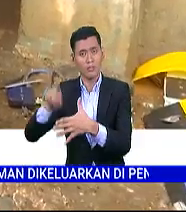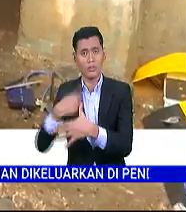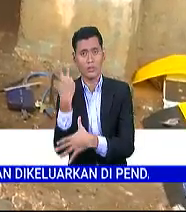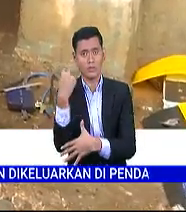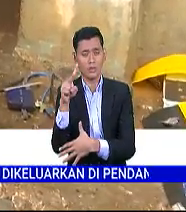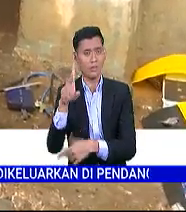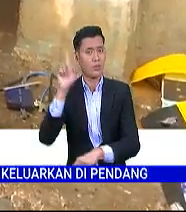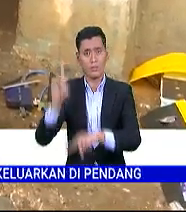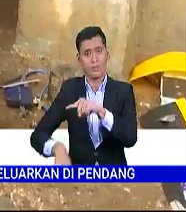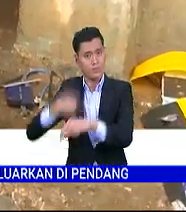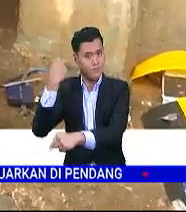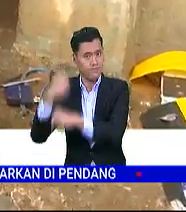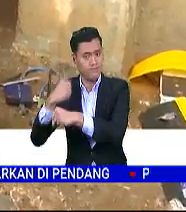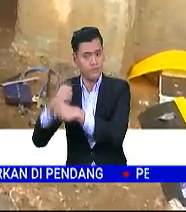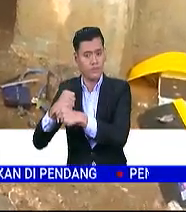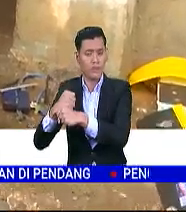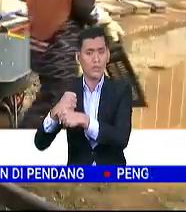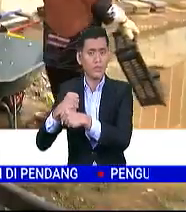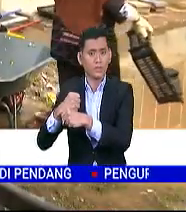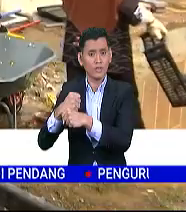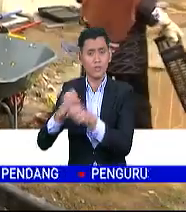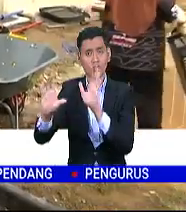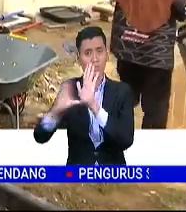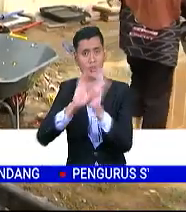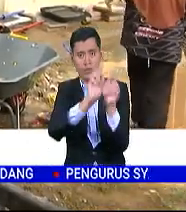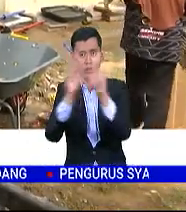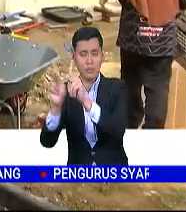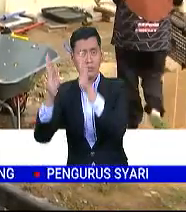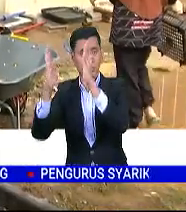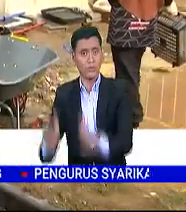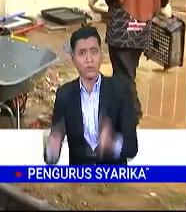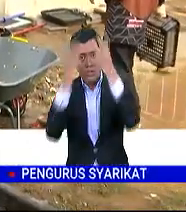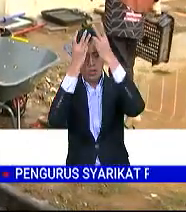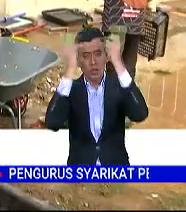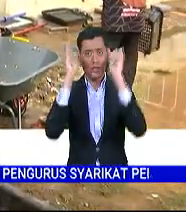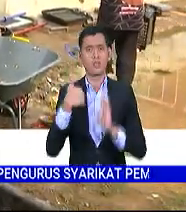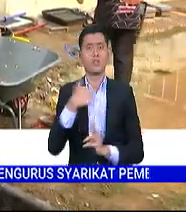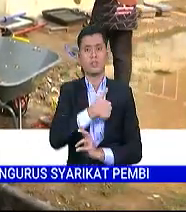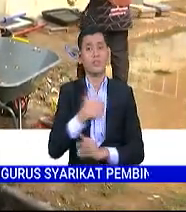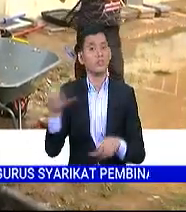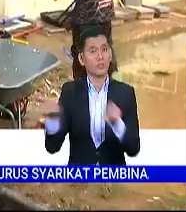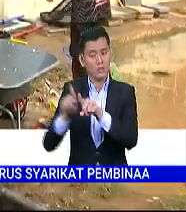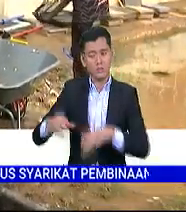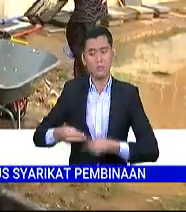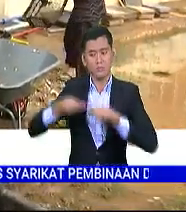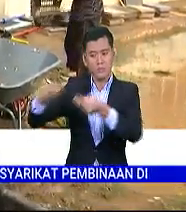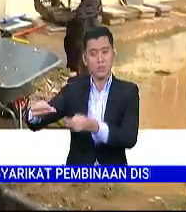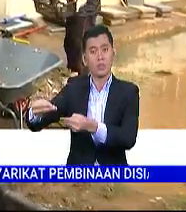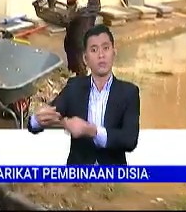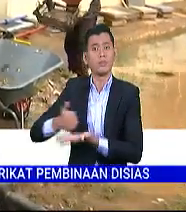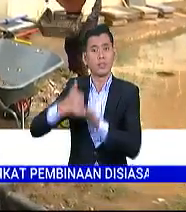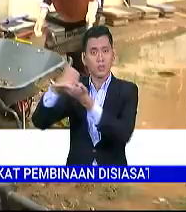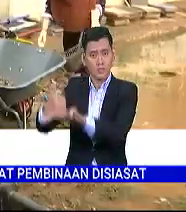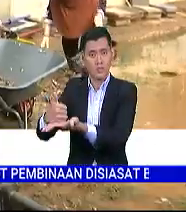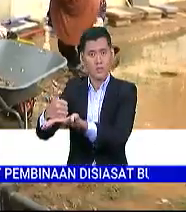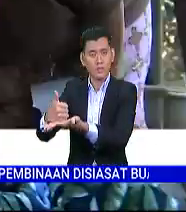Januari tak dapat bekerja. Umpamanya perkampungan orang asli di Bukit Panjang, kita juga beri bantuan. Dan kebanyakannya mereka beri